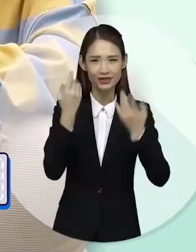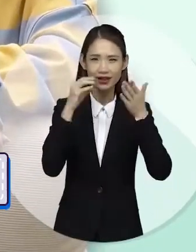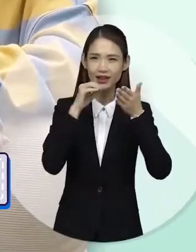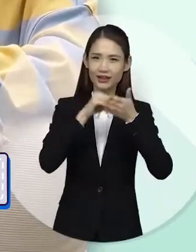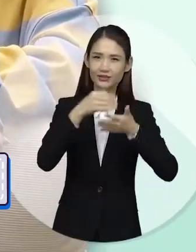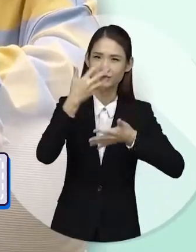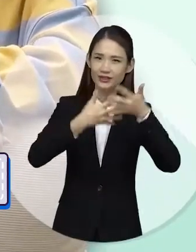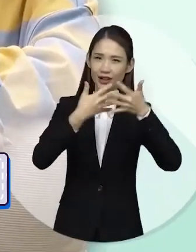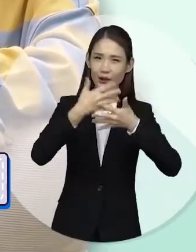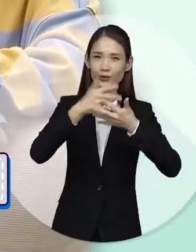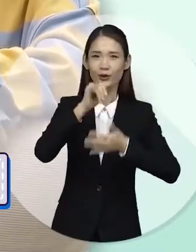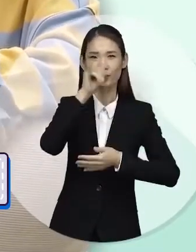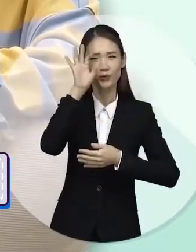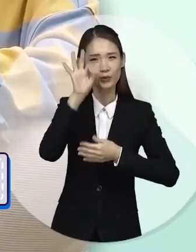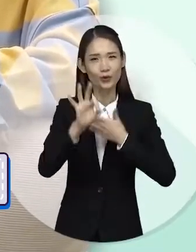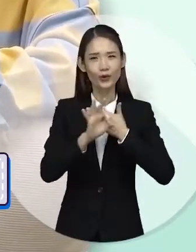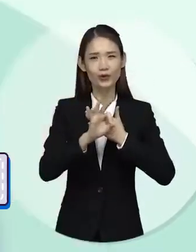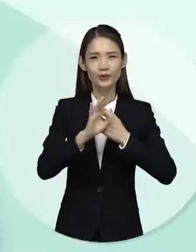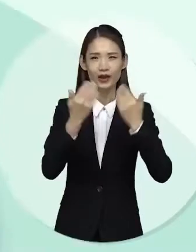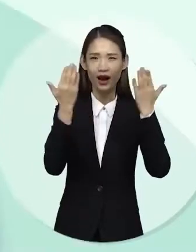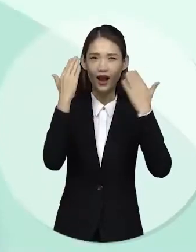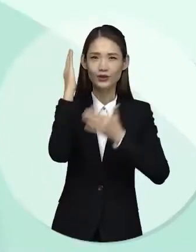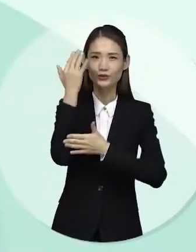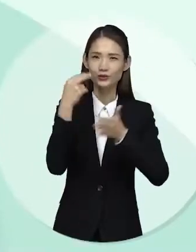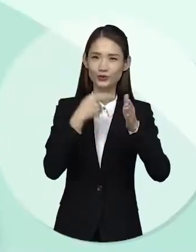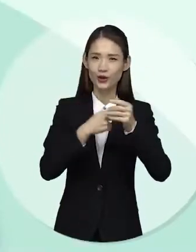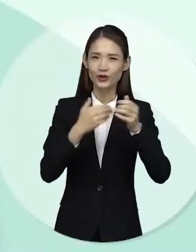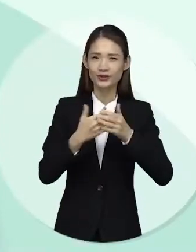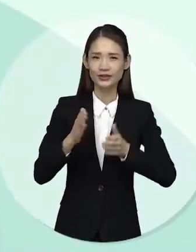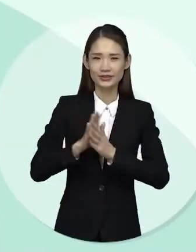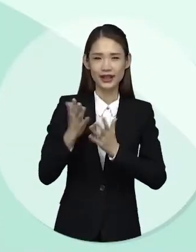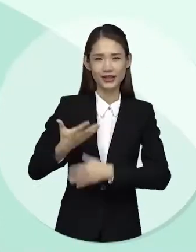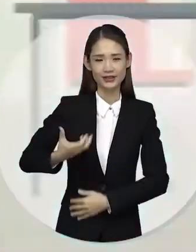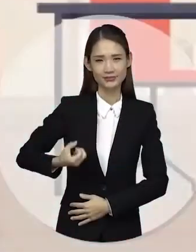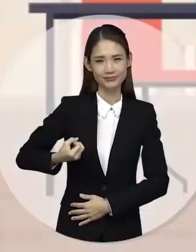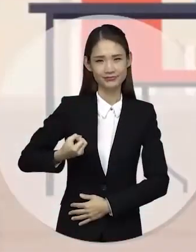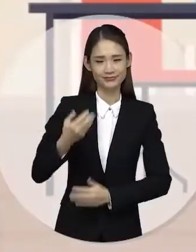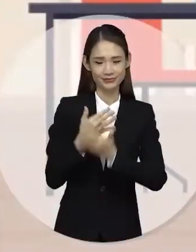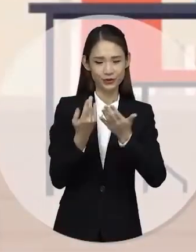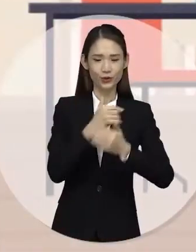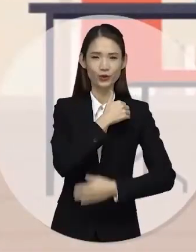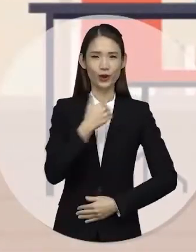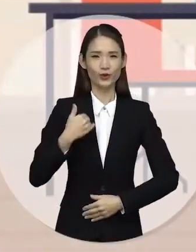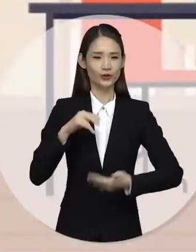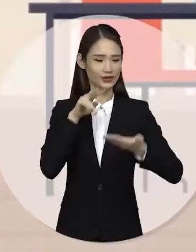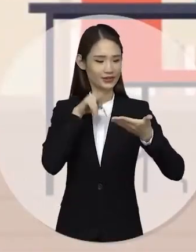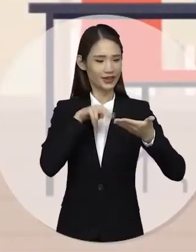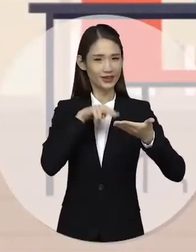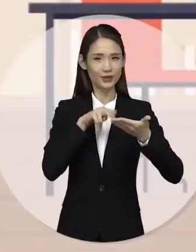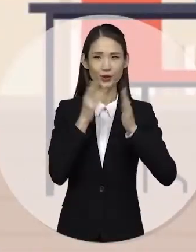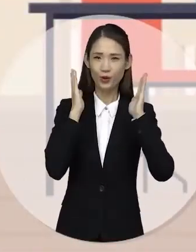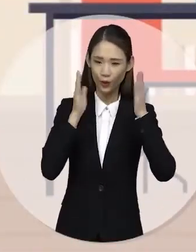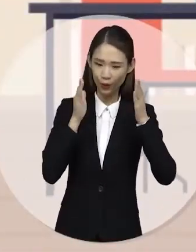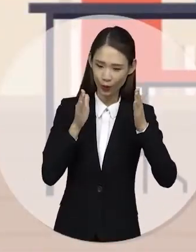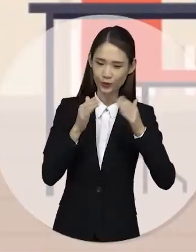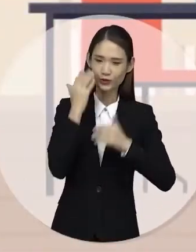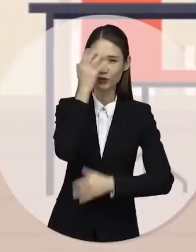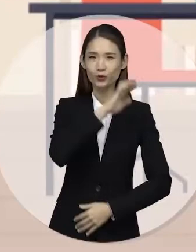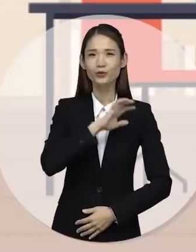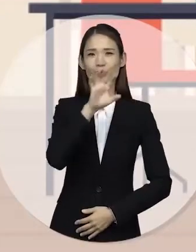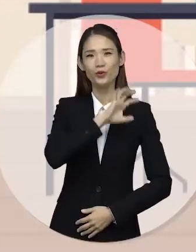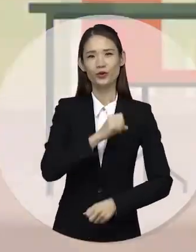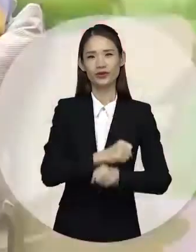대학에 들어가면 막 드라마나 영화에서 그러는 것처럼 수업 끝나면 딱 책 챙겨서 도서관 가갖고 막 여유롭게 책 읽고 공부